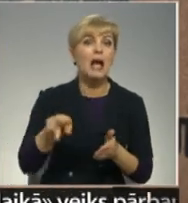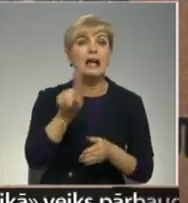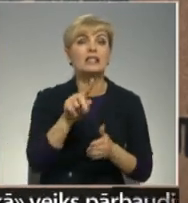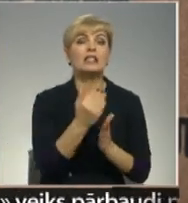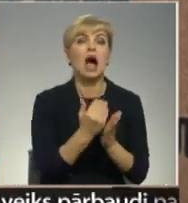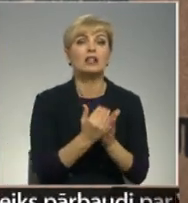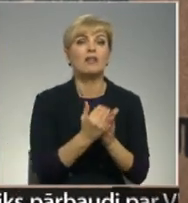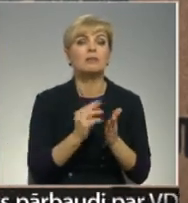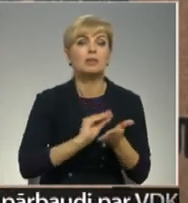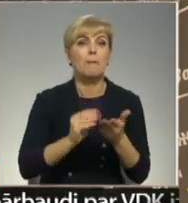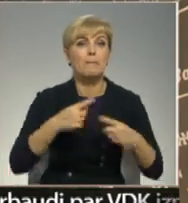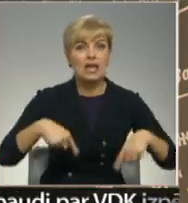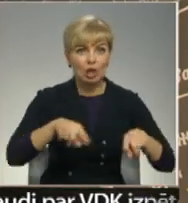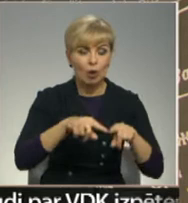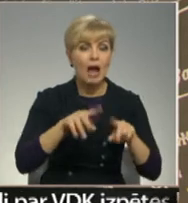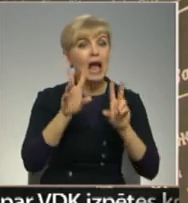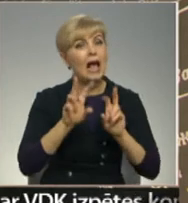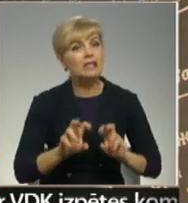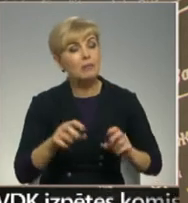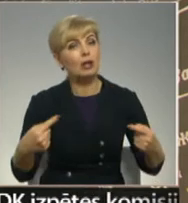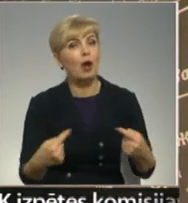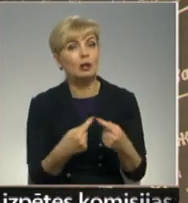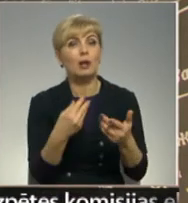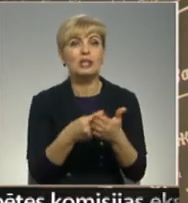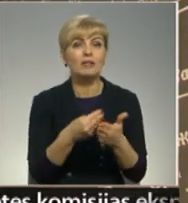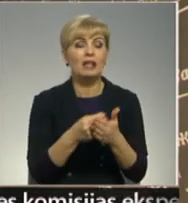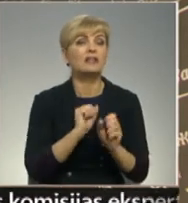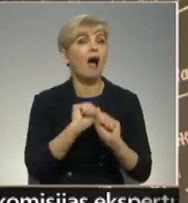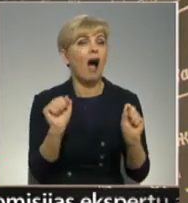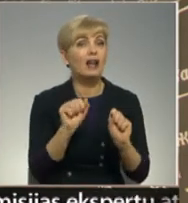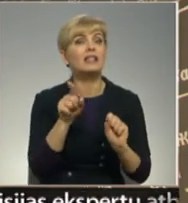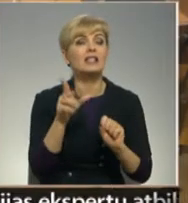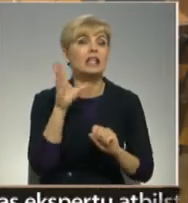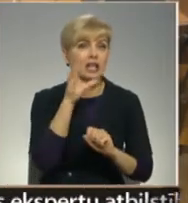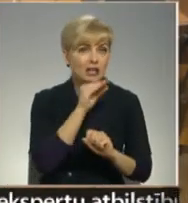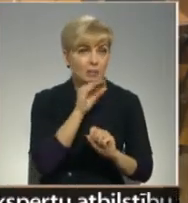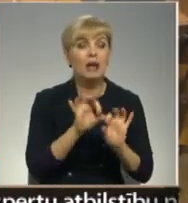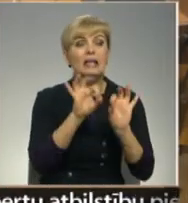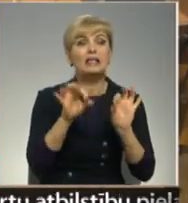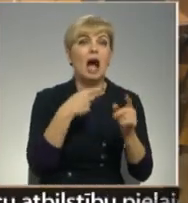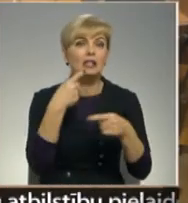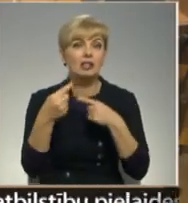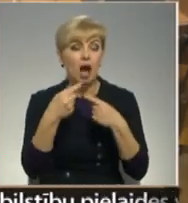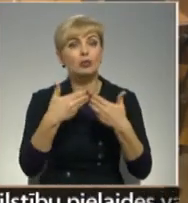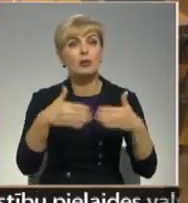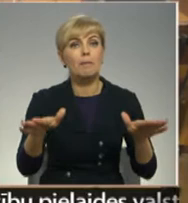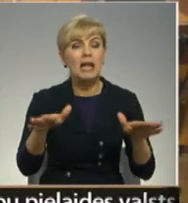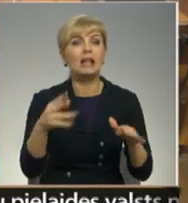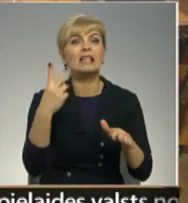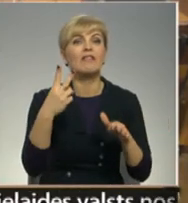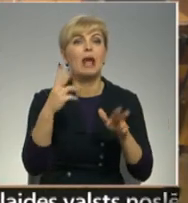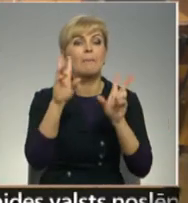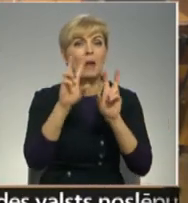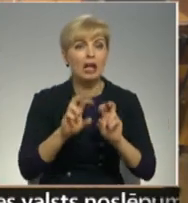aizsardzības birojā savukārt norāda, ka ekspertu atbilstību izvērtēs tik ātri, cik iespējams. Sāktas sarunas par pielaidēm diviem pētniekiem,